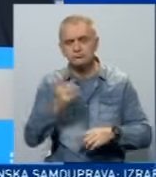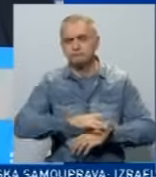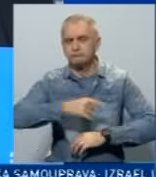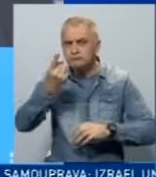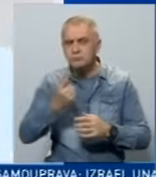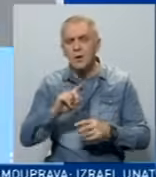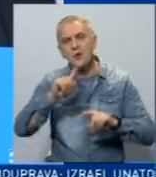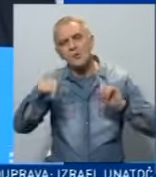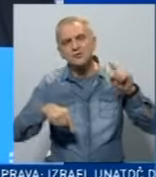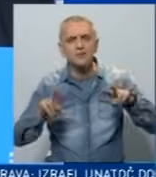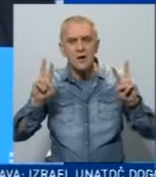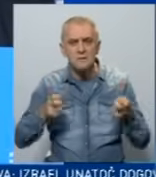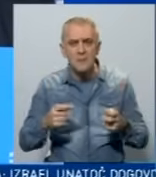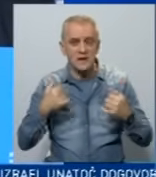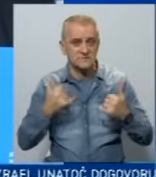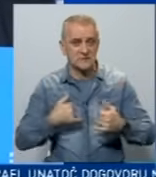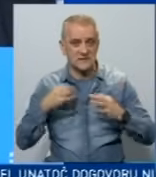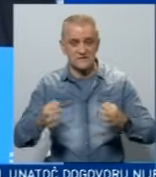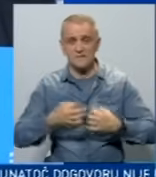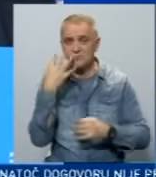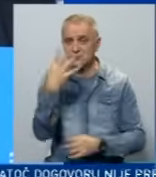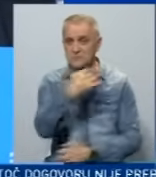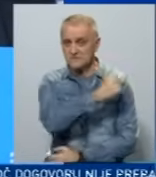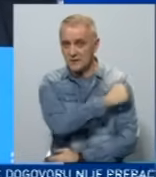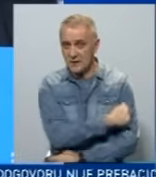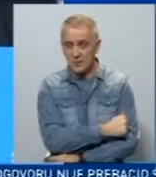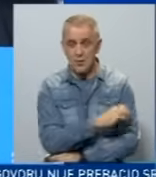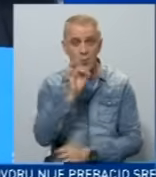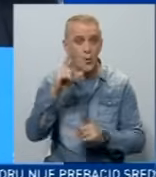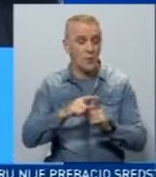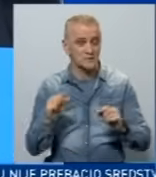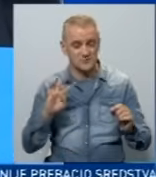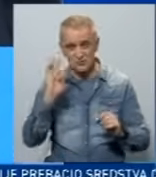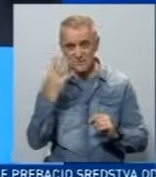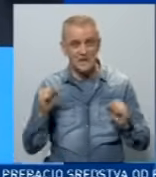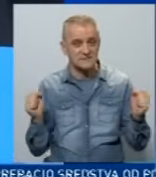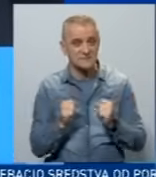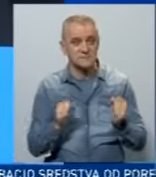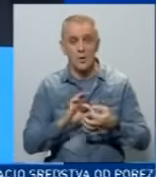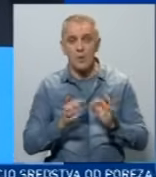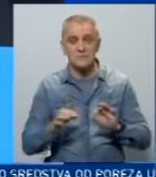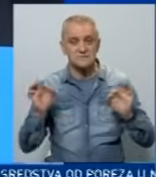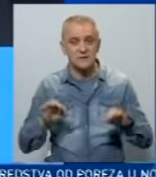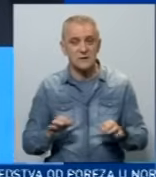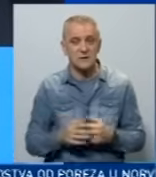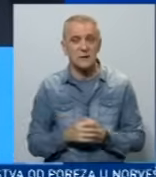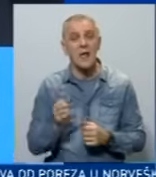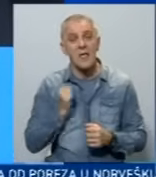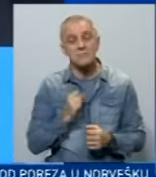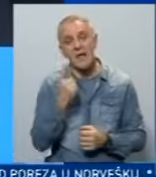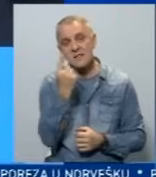na određenu temu. Sada slavimo 40. godišnjicu od 14. zimskih olimpijskih igara, pa i tu imamo jednu četvorku,